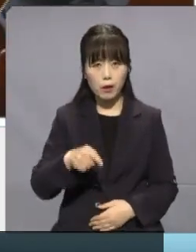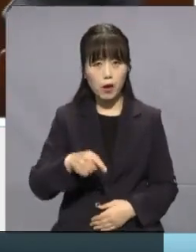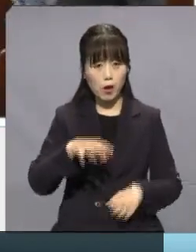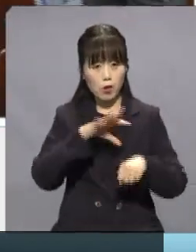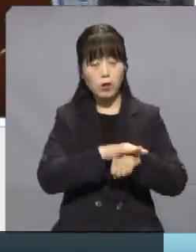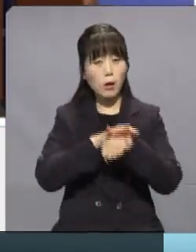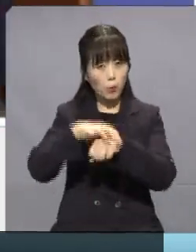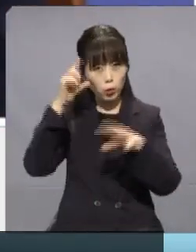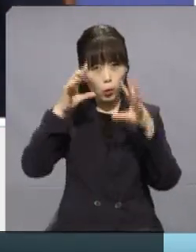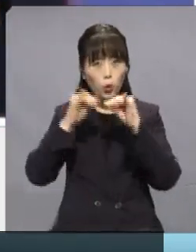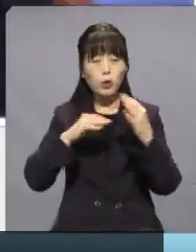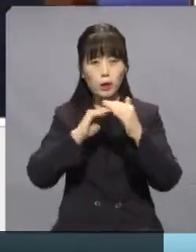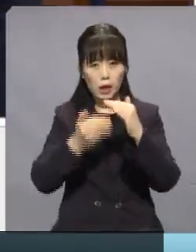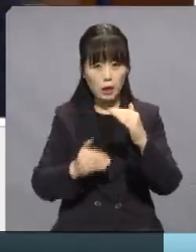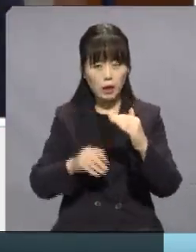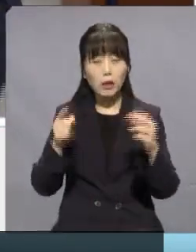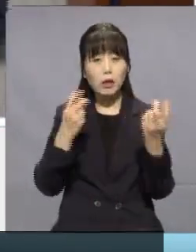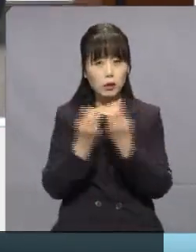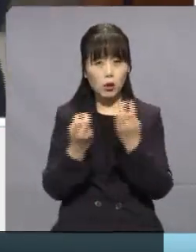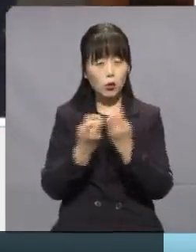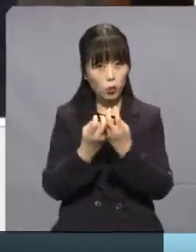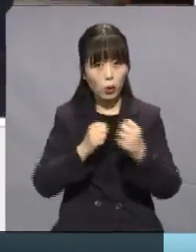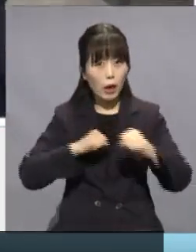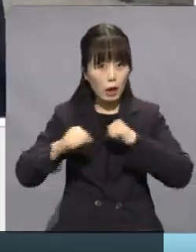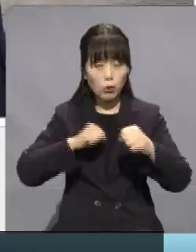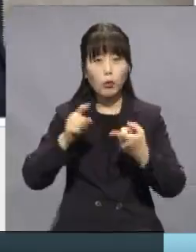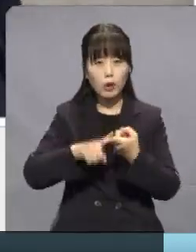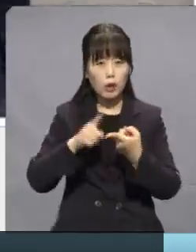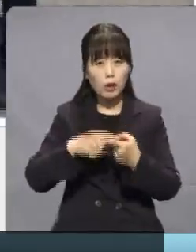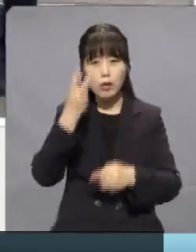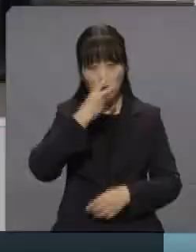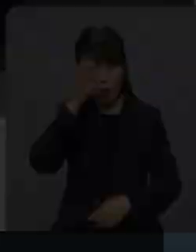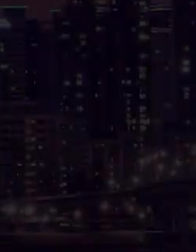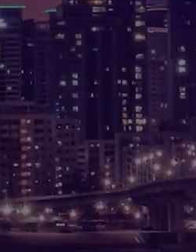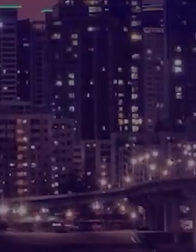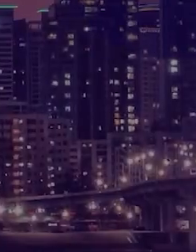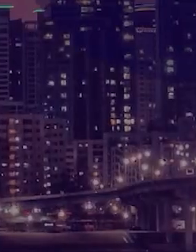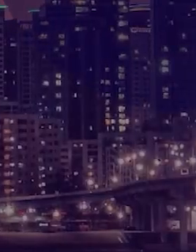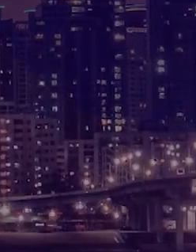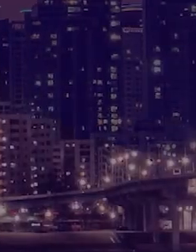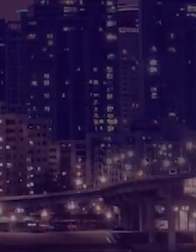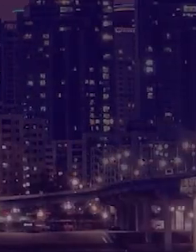때문에 어떤 태도를 취할까 이건 앞으로 좀 지켜볼 문제라고